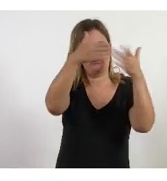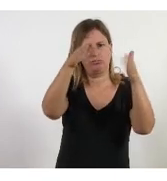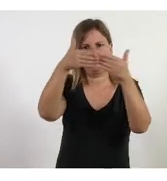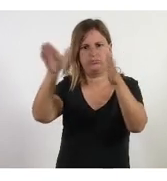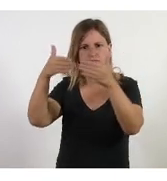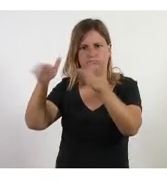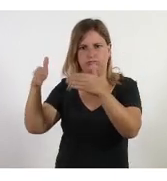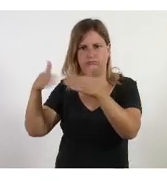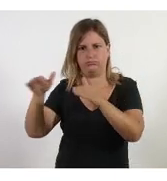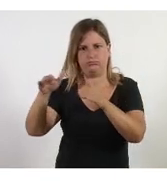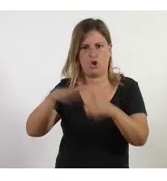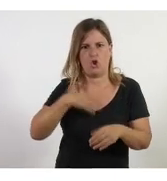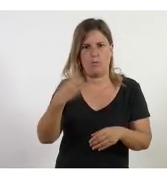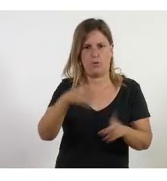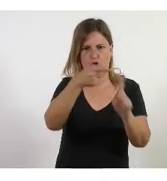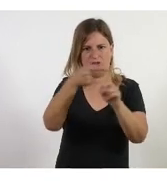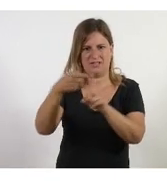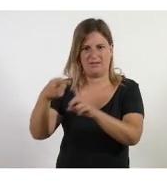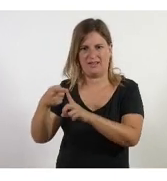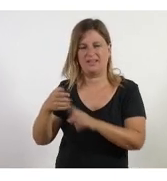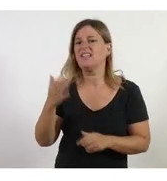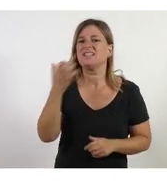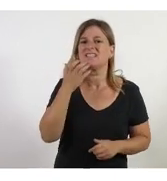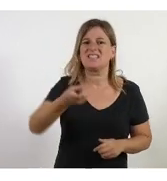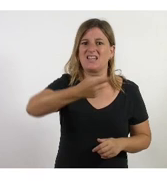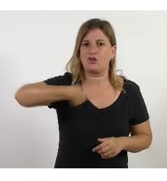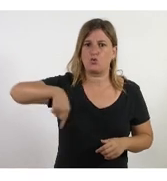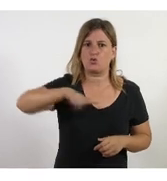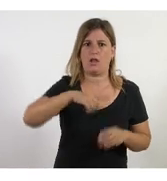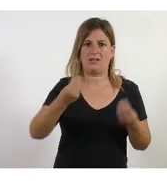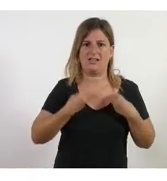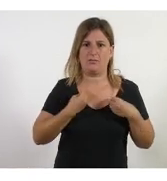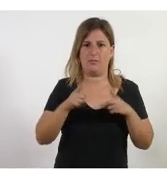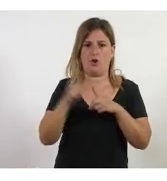Si nosaltres visquem o vivim així,